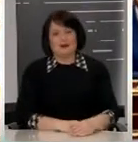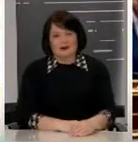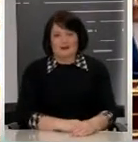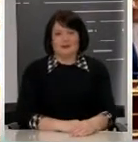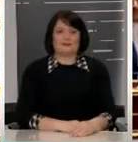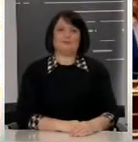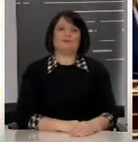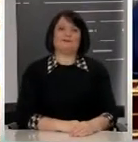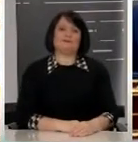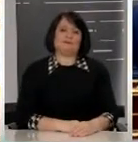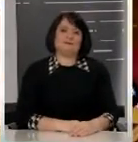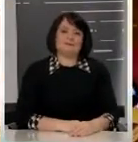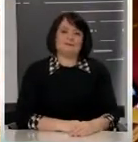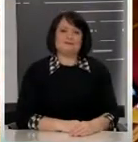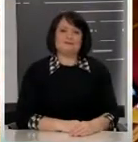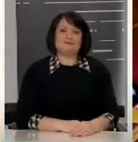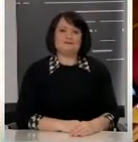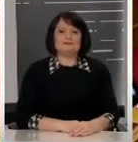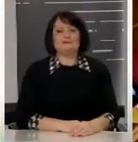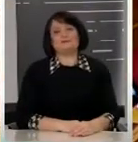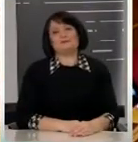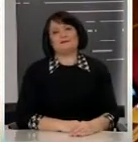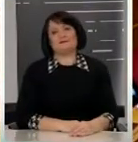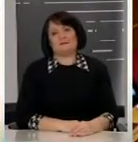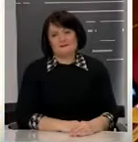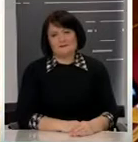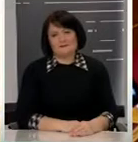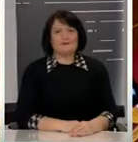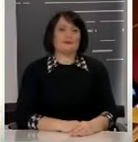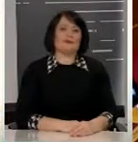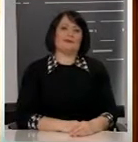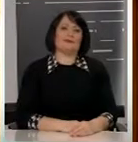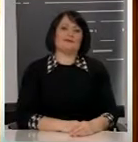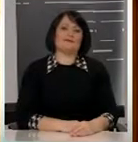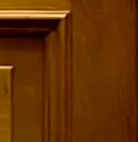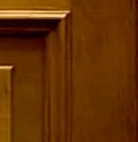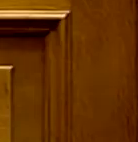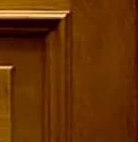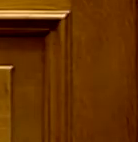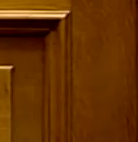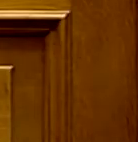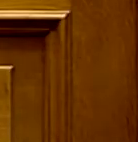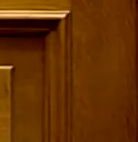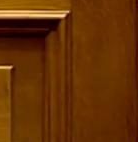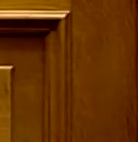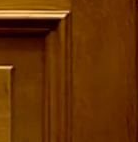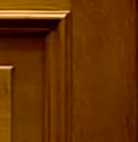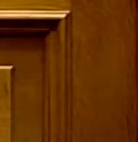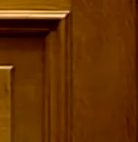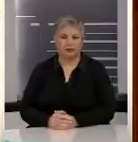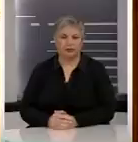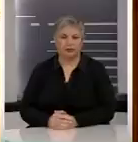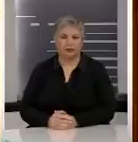Να σας φύγει και αυτό το αποθυμένο που νομίζω ότι το πληρώσαμε πολύ ακριβά σε πολλούς τομείς. Κυρίες και κύριοι